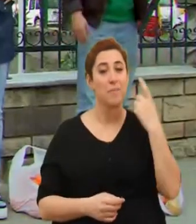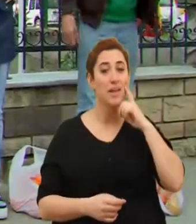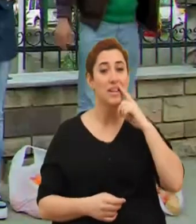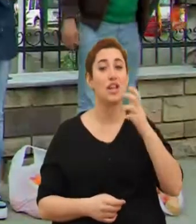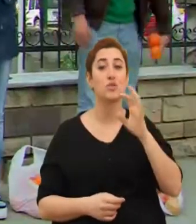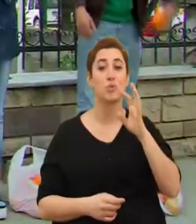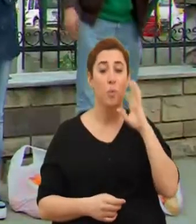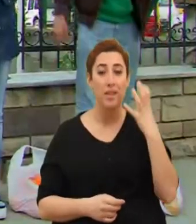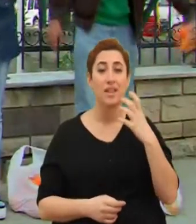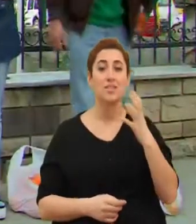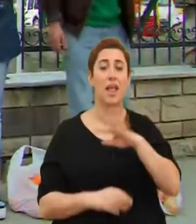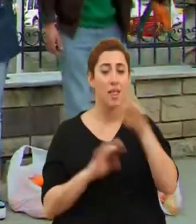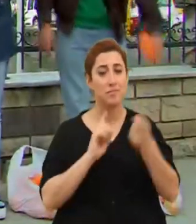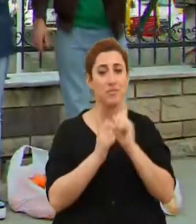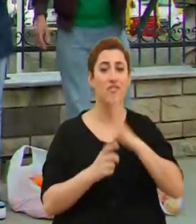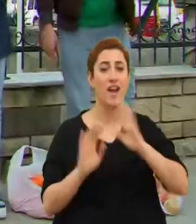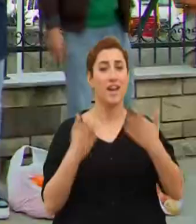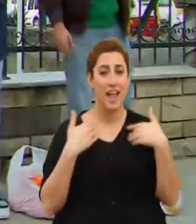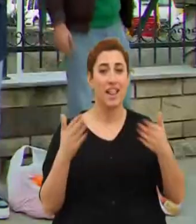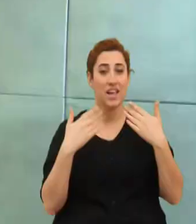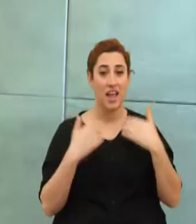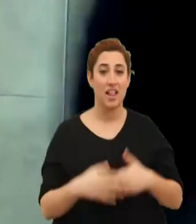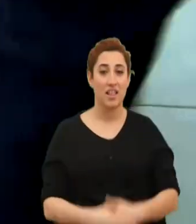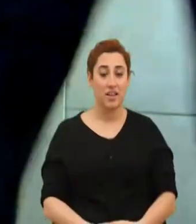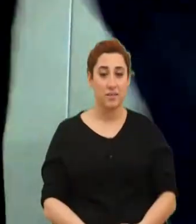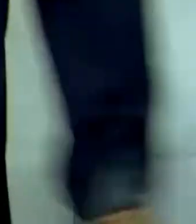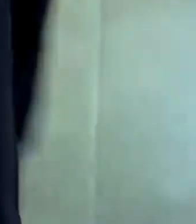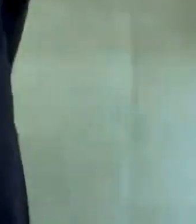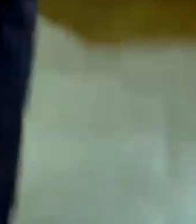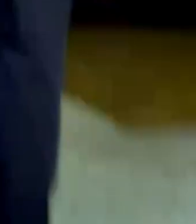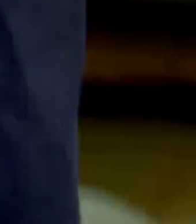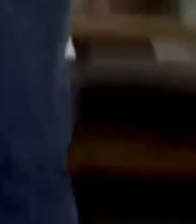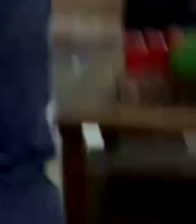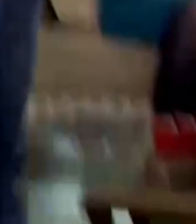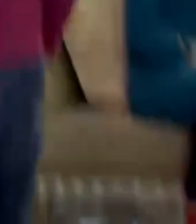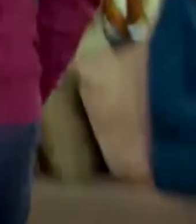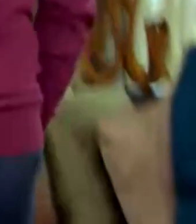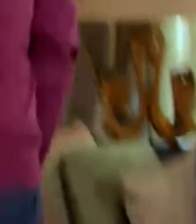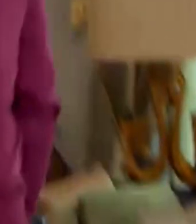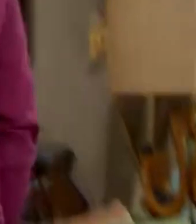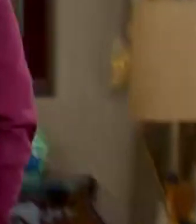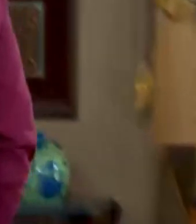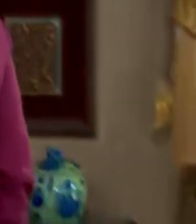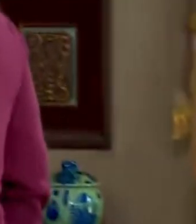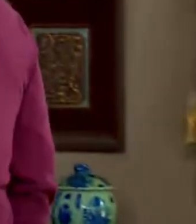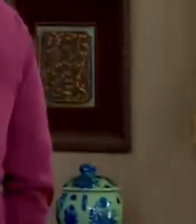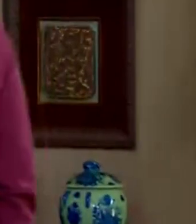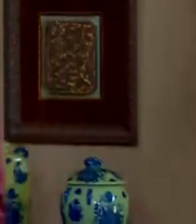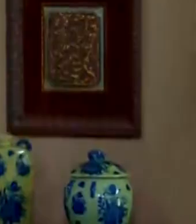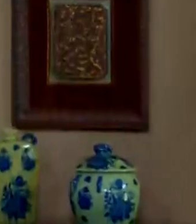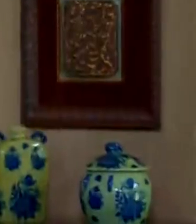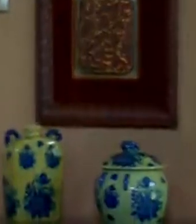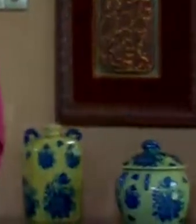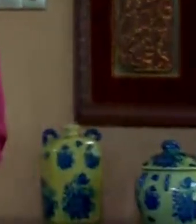Gel. Patatesim var. Kimse de gelmedi. Kemal salonda elleri ceplerinde ileri geri yürüyüp